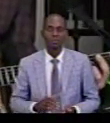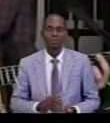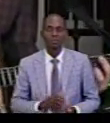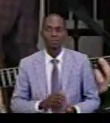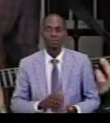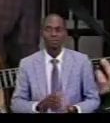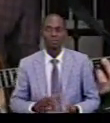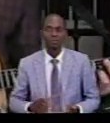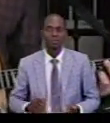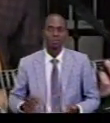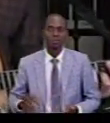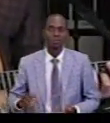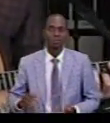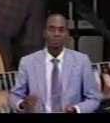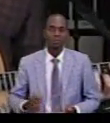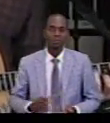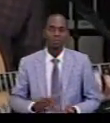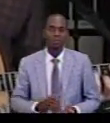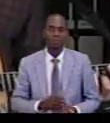nom.